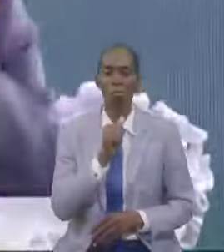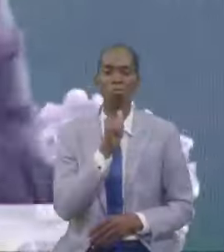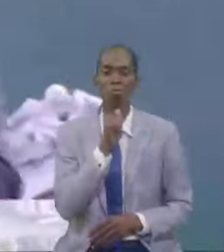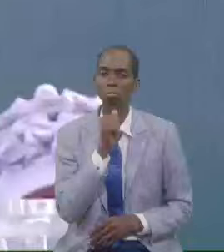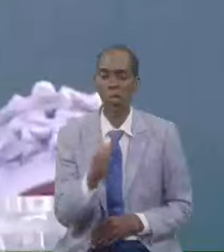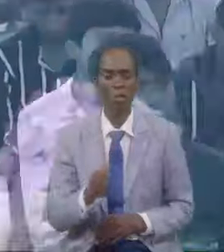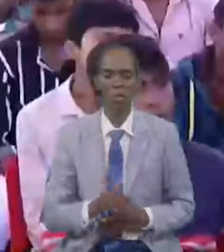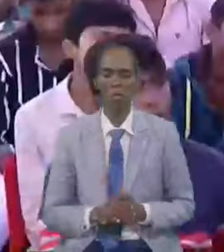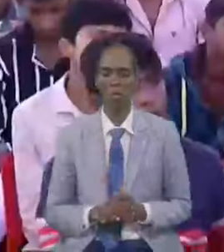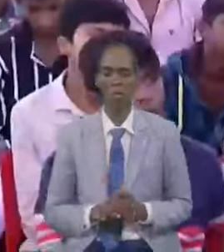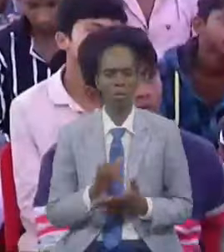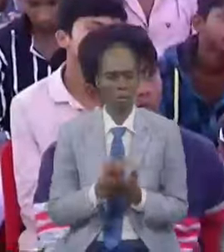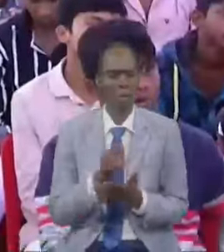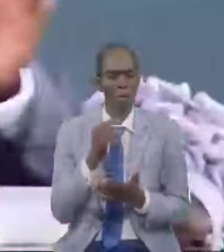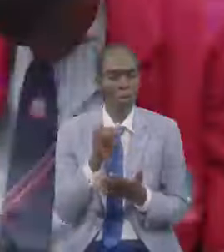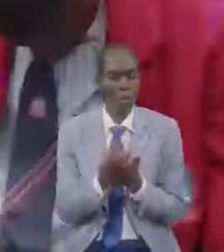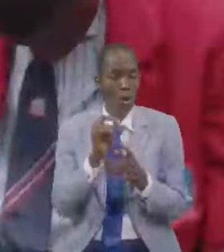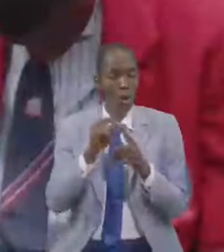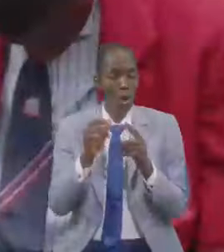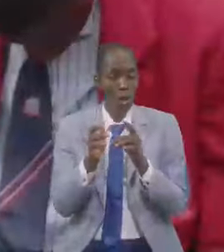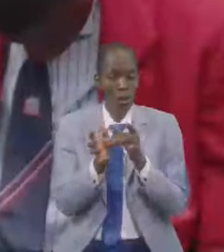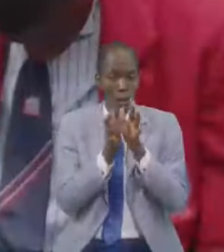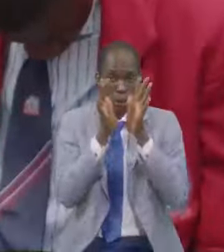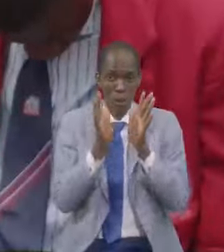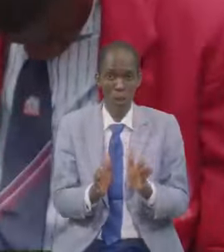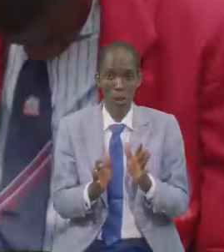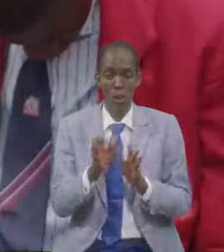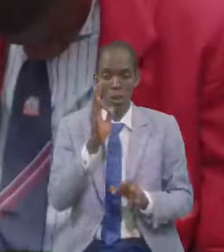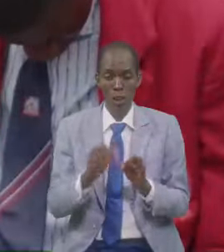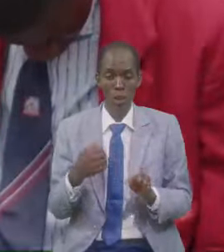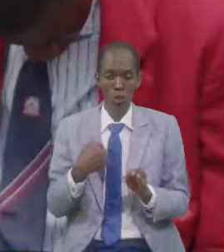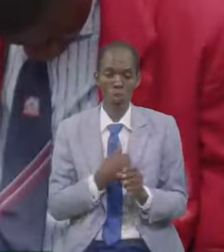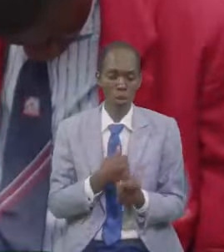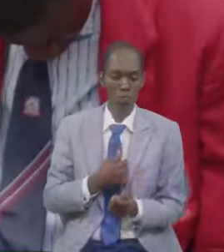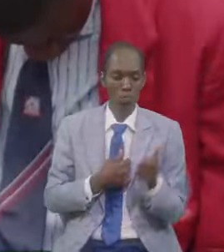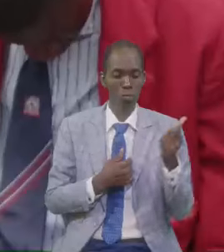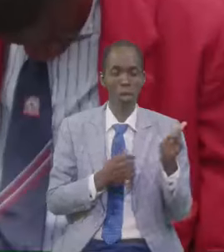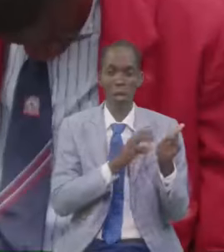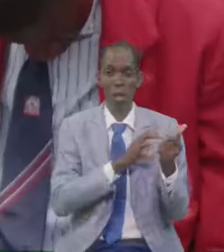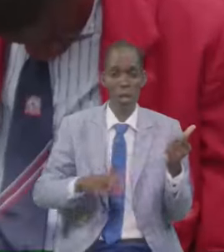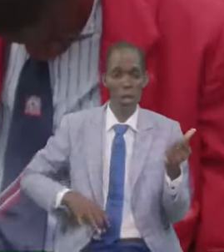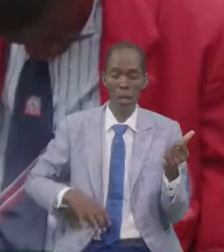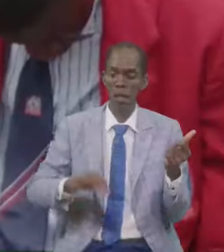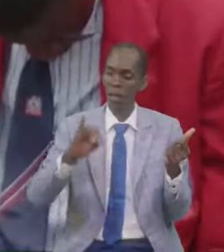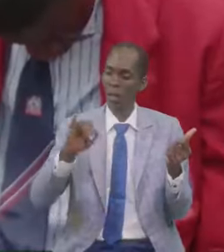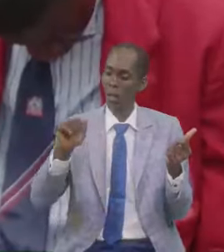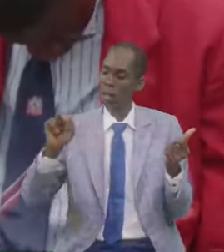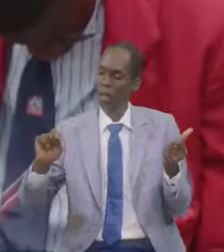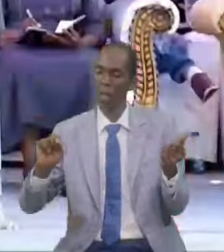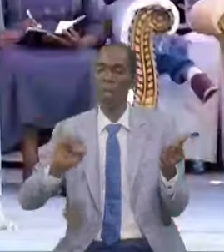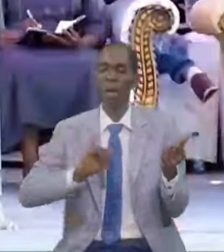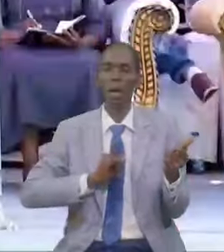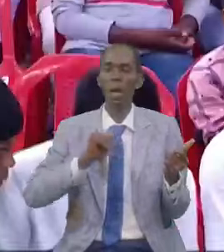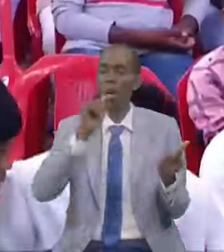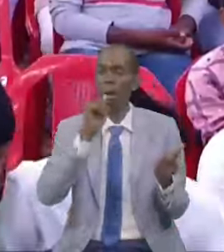what Christian, అదే క్రైస్తవుడనే మాట. When you remove Christ, మీరు క్రీస్తును తీసేస్తే, without Christ I am